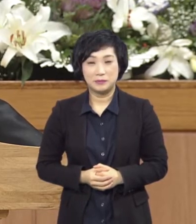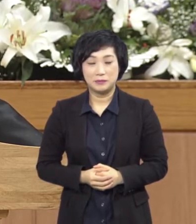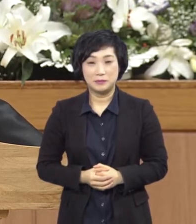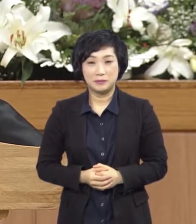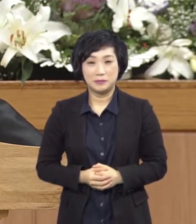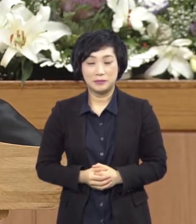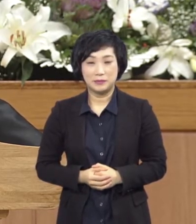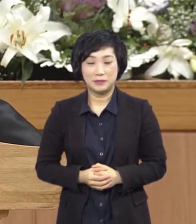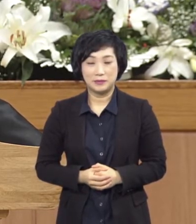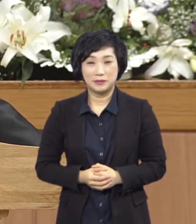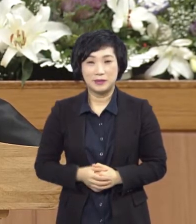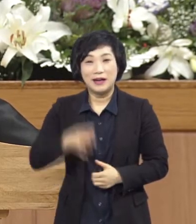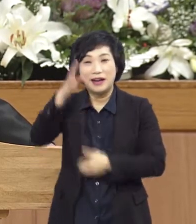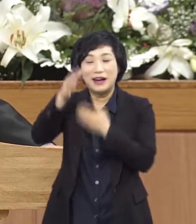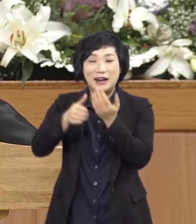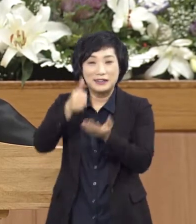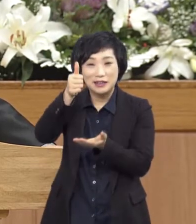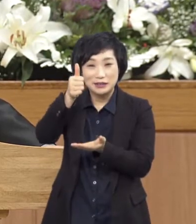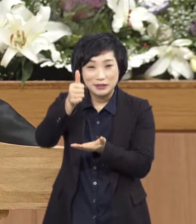하나님은